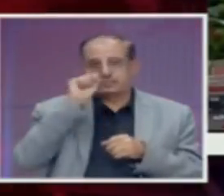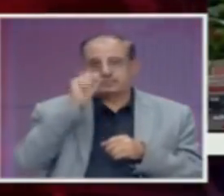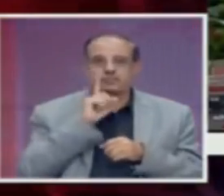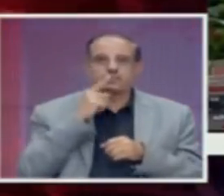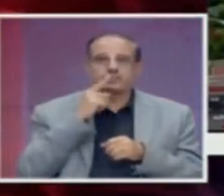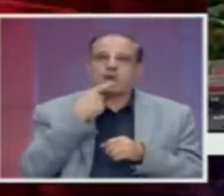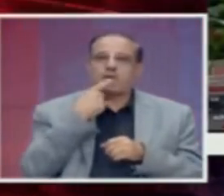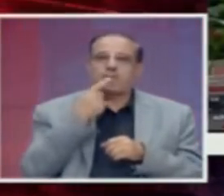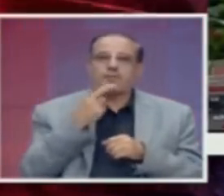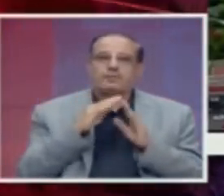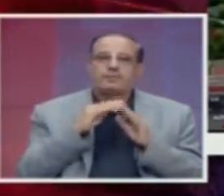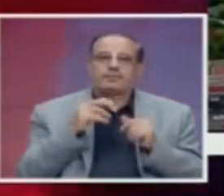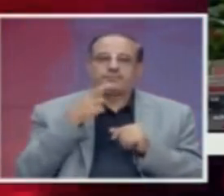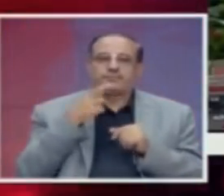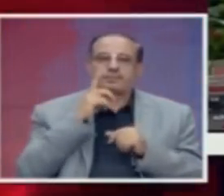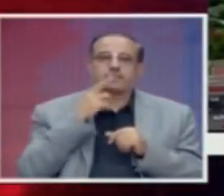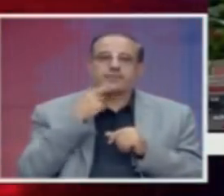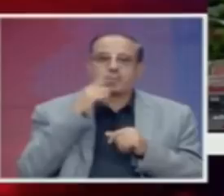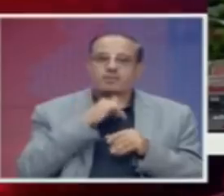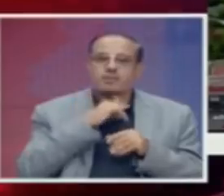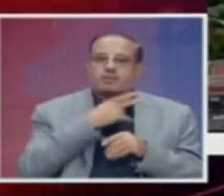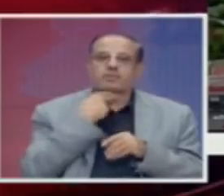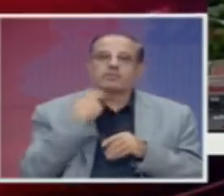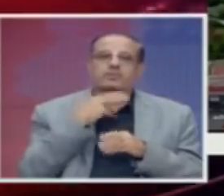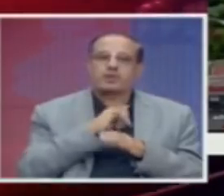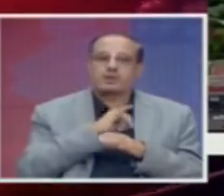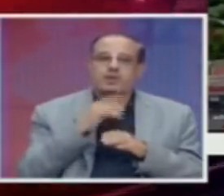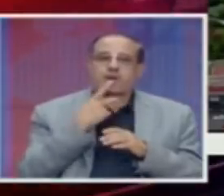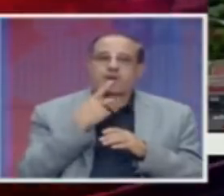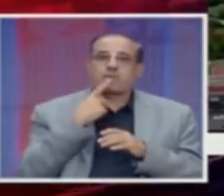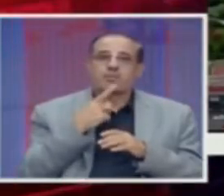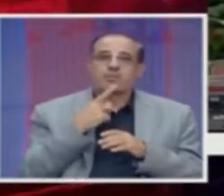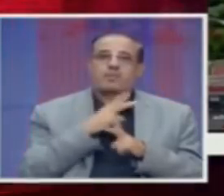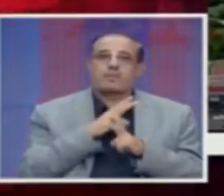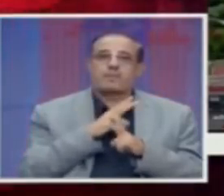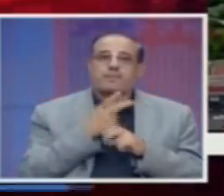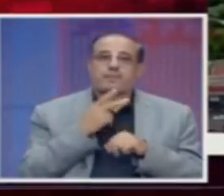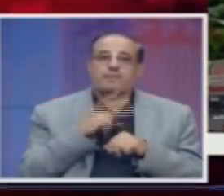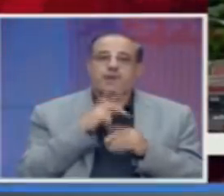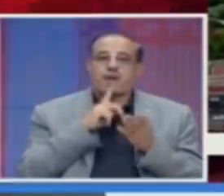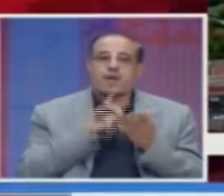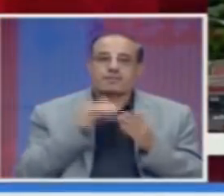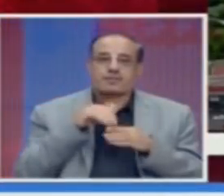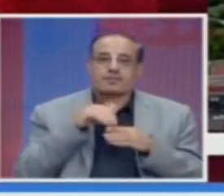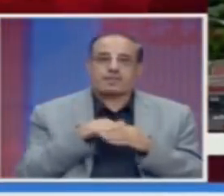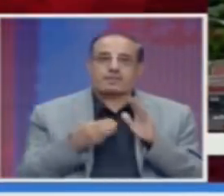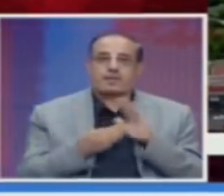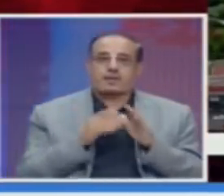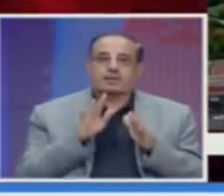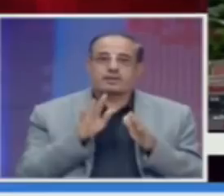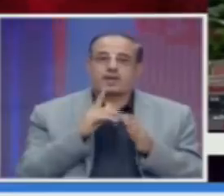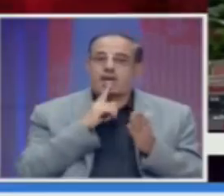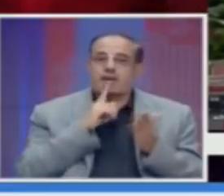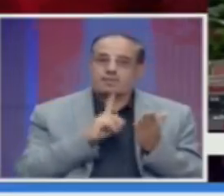محمد الملا سفير مصر في النمسا ومندوبها الدائم لدى المنظمات الدولية بفيينا على أن استحقاق انتخابات مجلس النواب ده